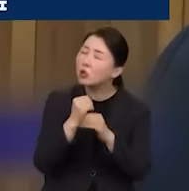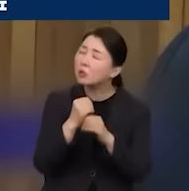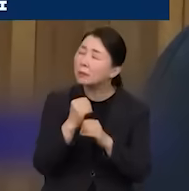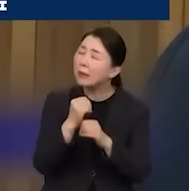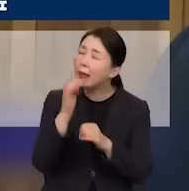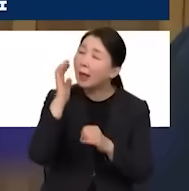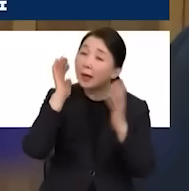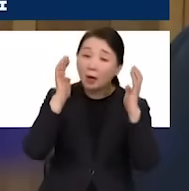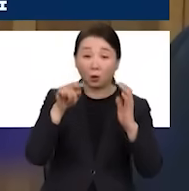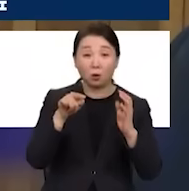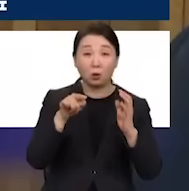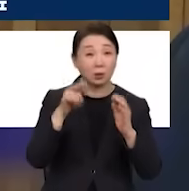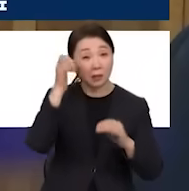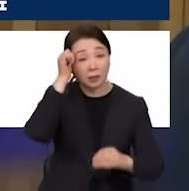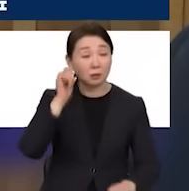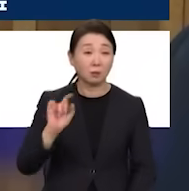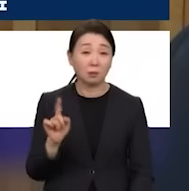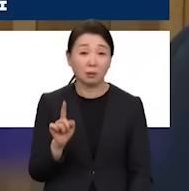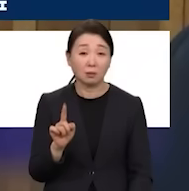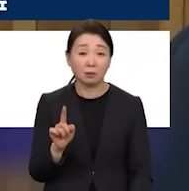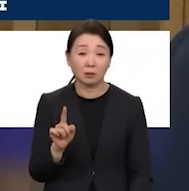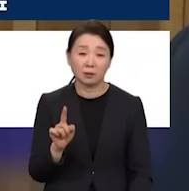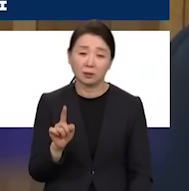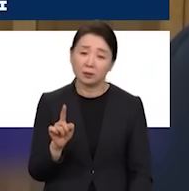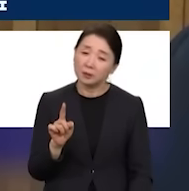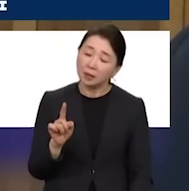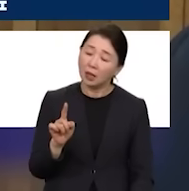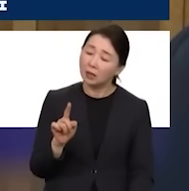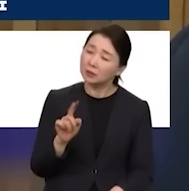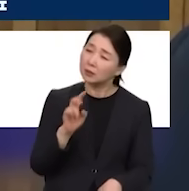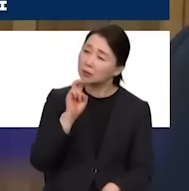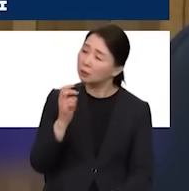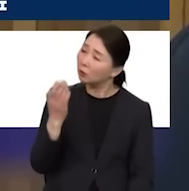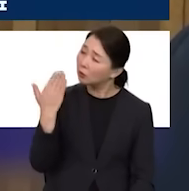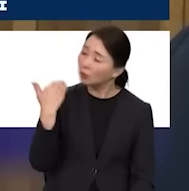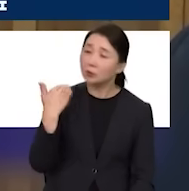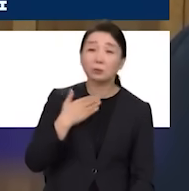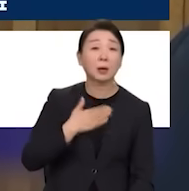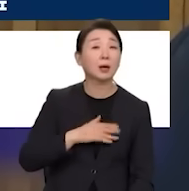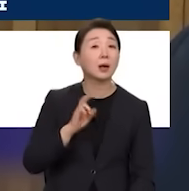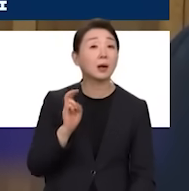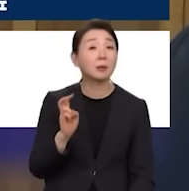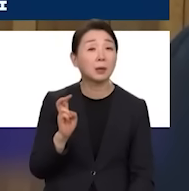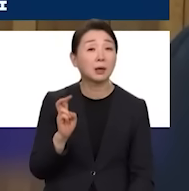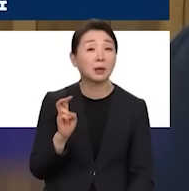제 기억으로는 한 20여 분 전쯤 됐던 것 같습니다. 그 전에